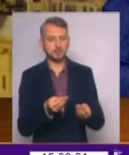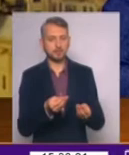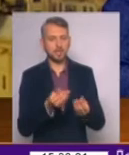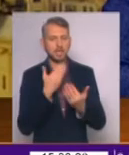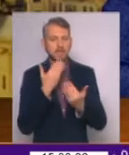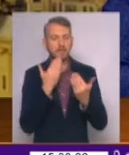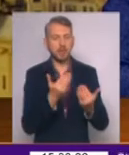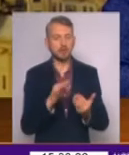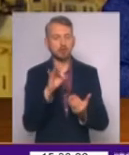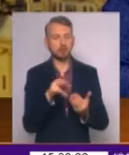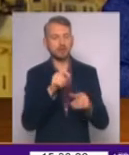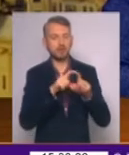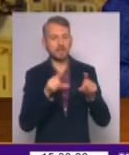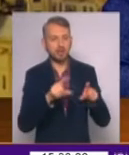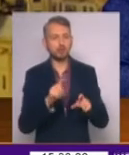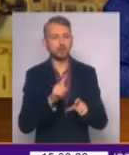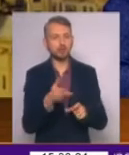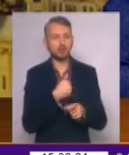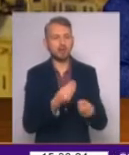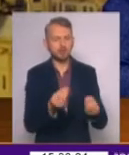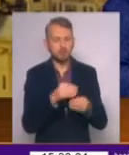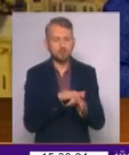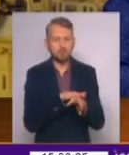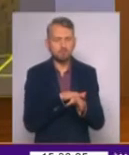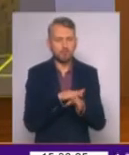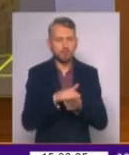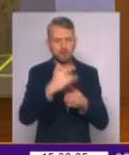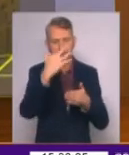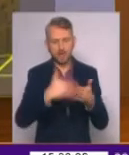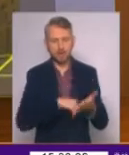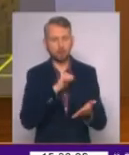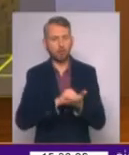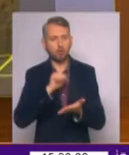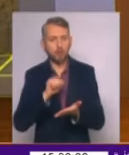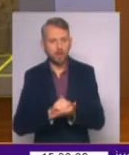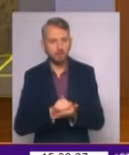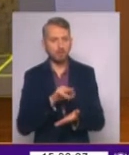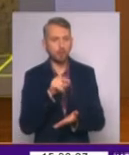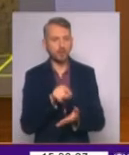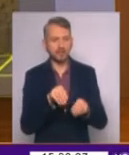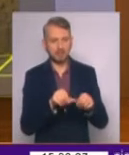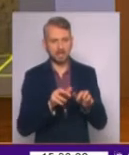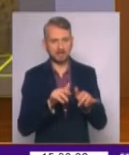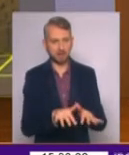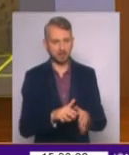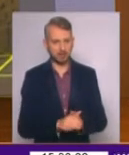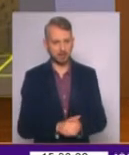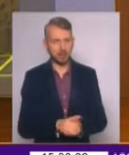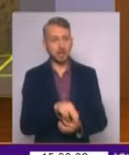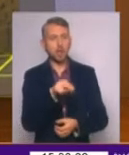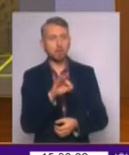звернення щодо департаменту для того, щоб нам надали повний перелік документів по цій земельній справі,